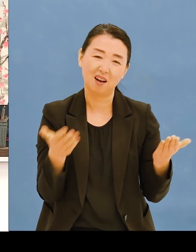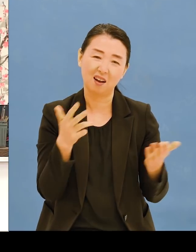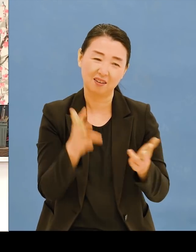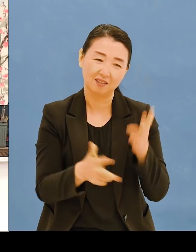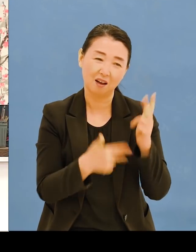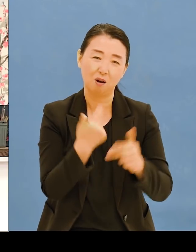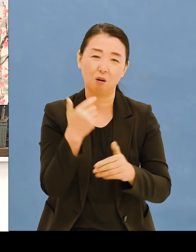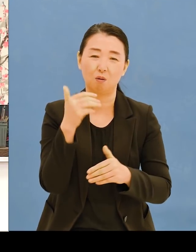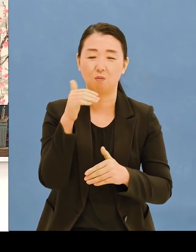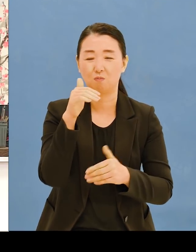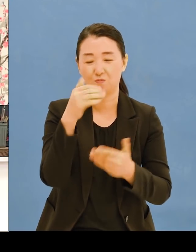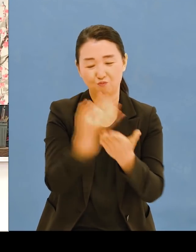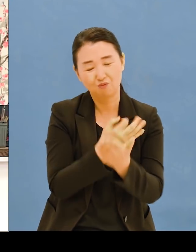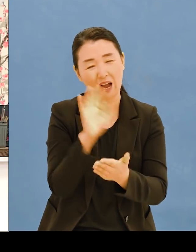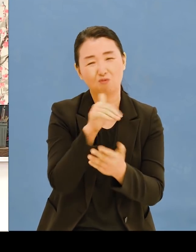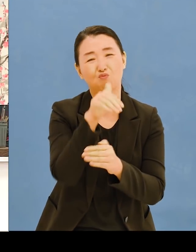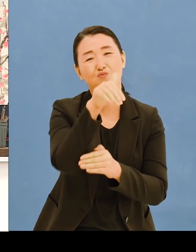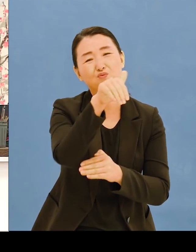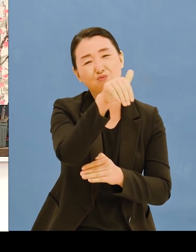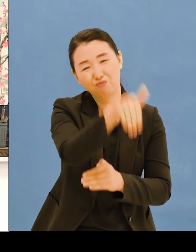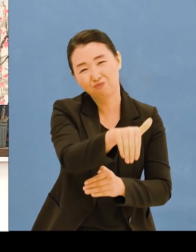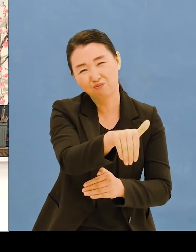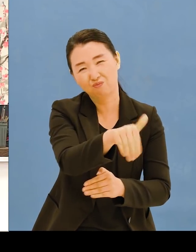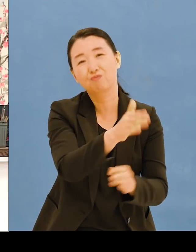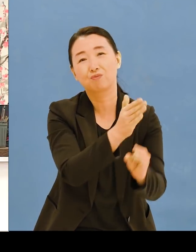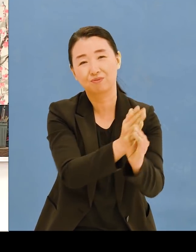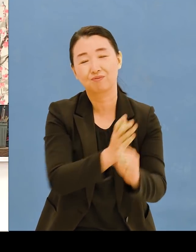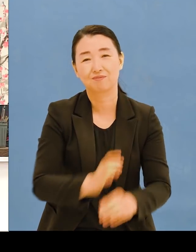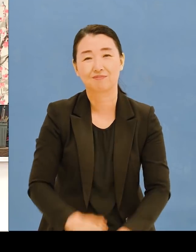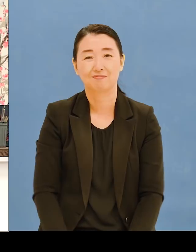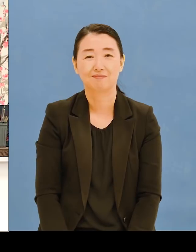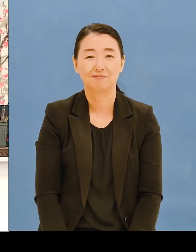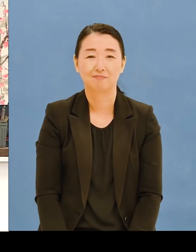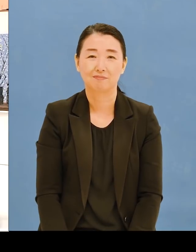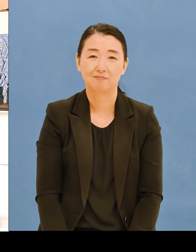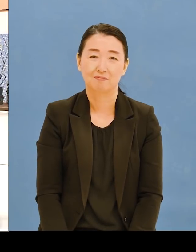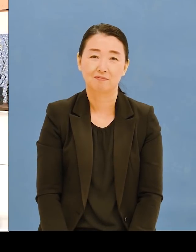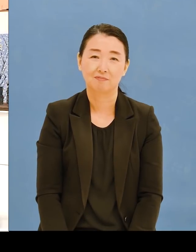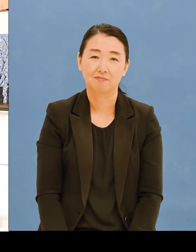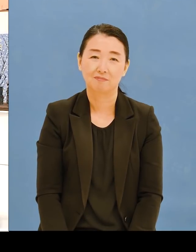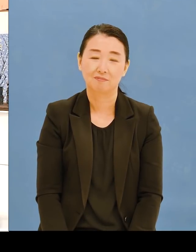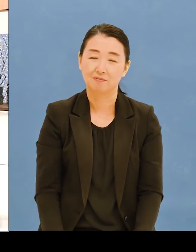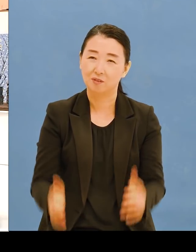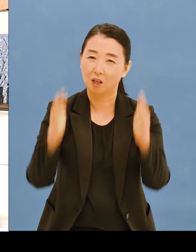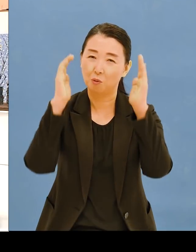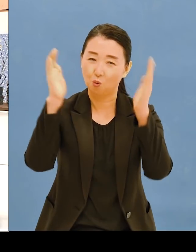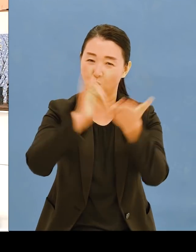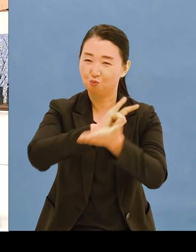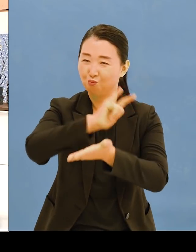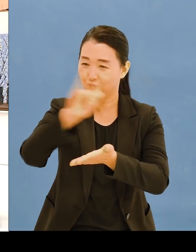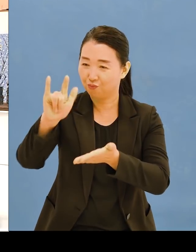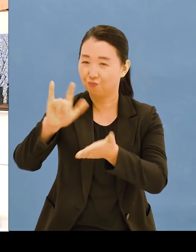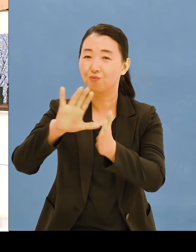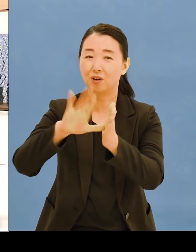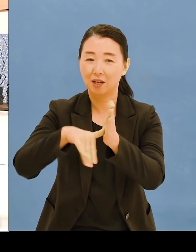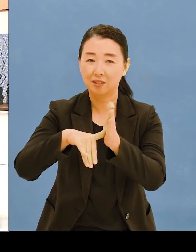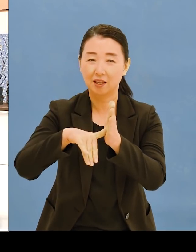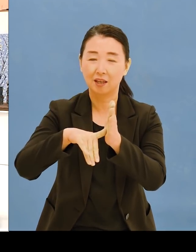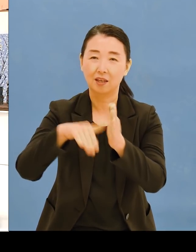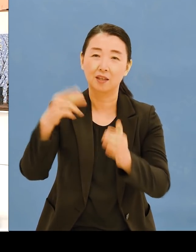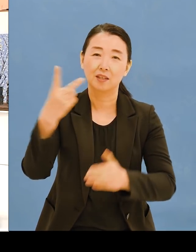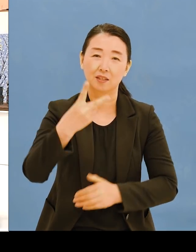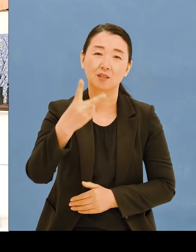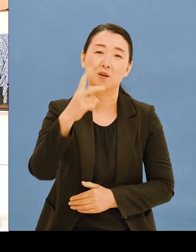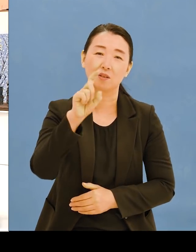이렇게 하향으로 네. 교육이 시작을 했던 때예요. 네. 그래서 유학을 제가 2010년도에 8월에